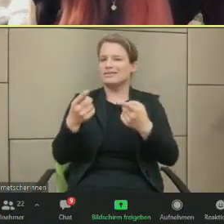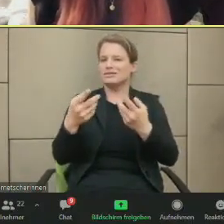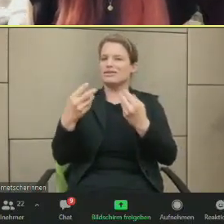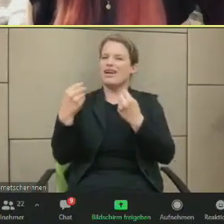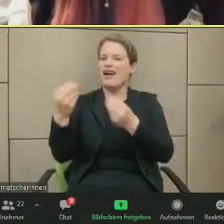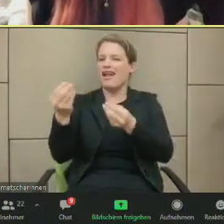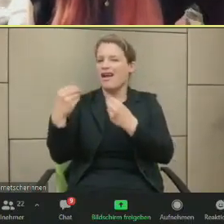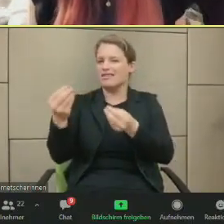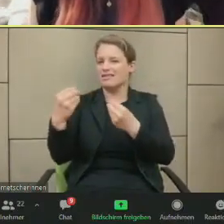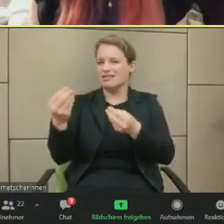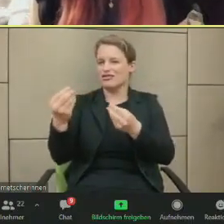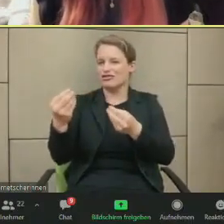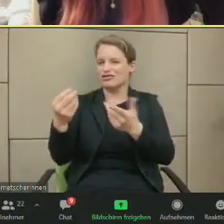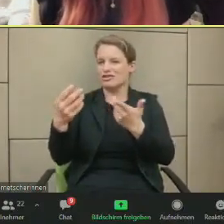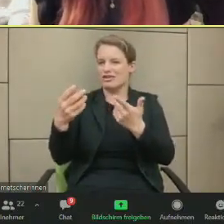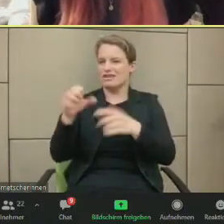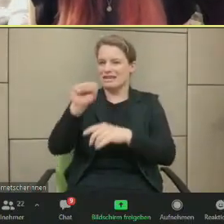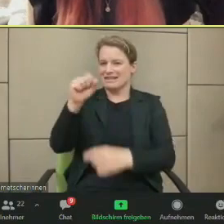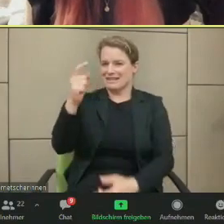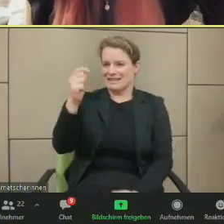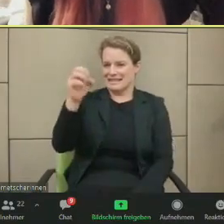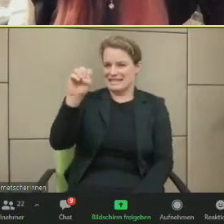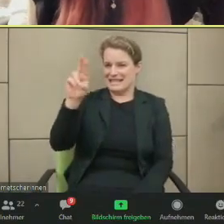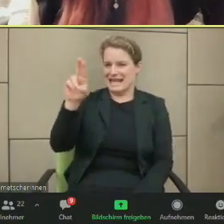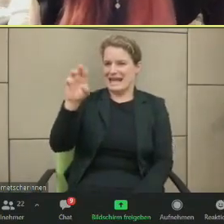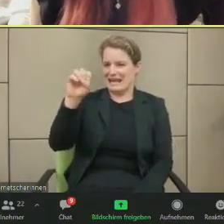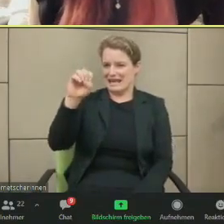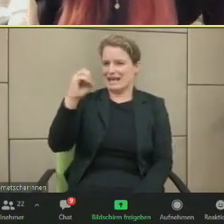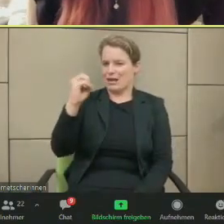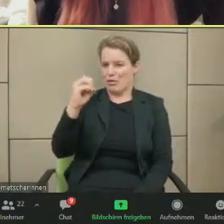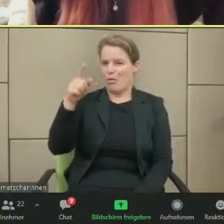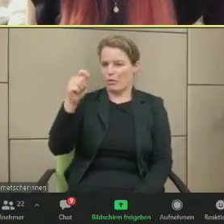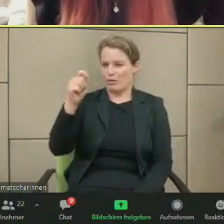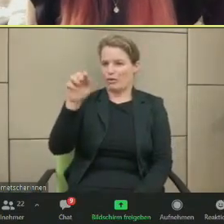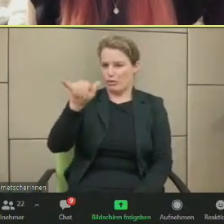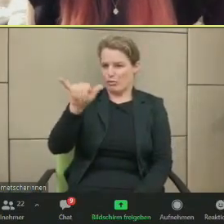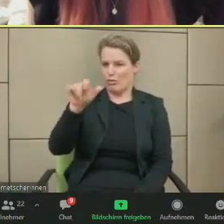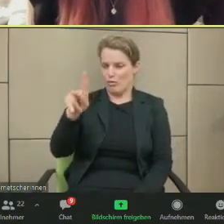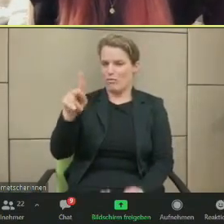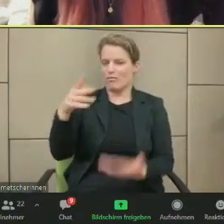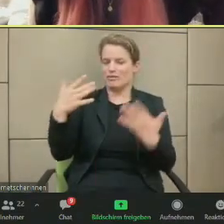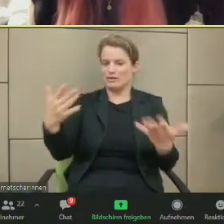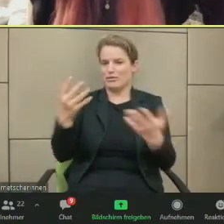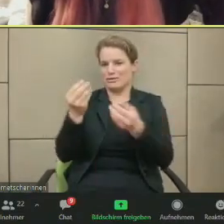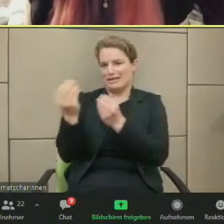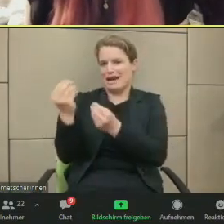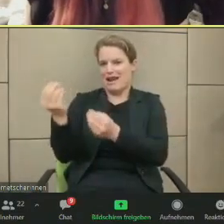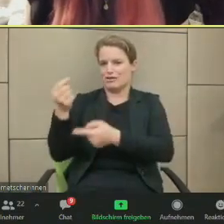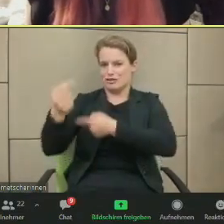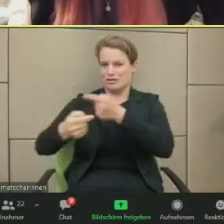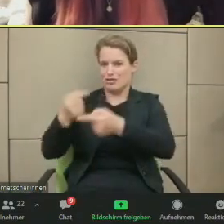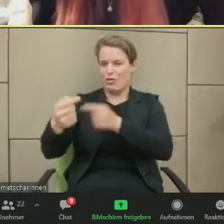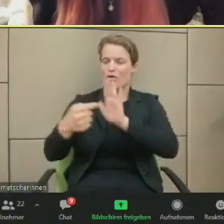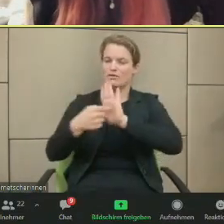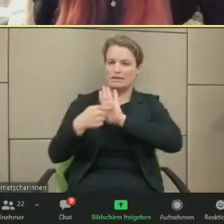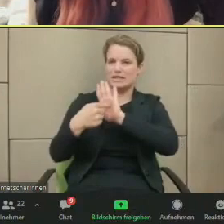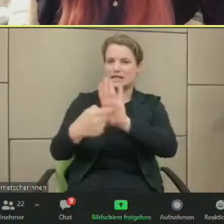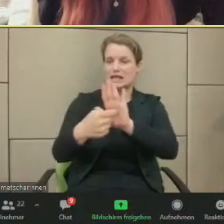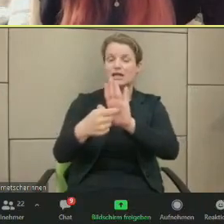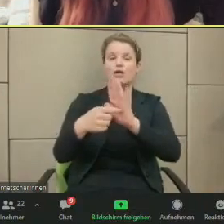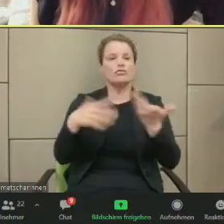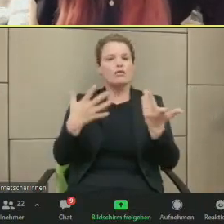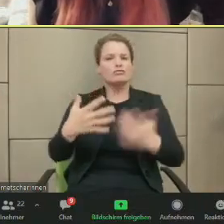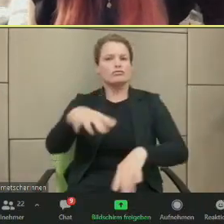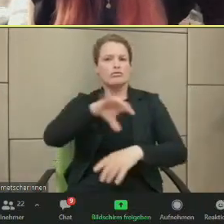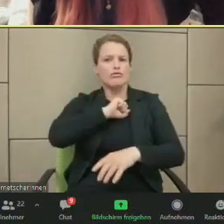Weisen, in sehr vorurteilshaften Rollen. Und da ist der große Vorteil im Online-Aktivismus, man kann